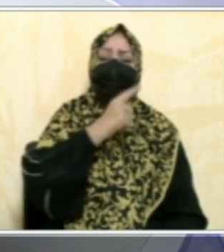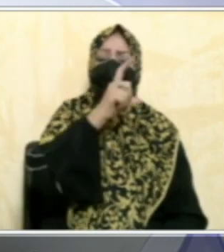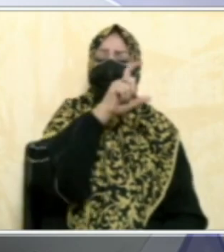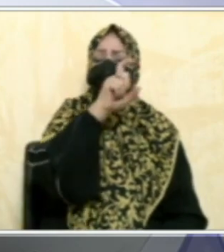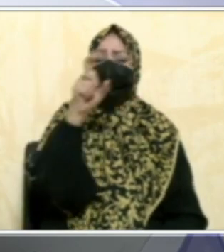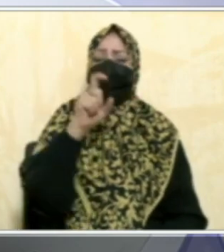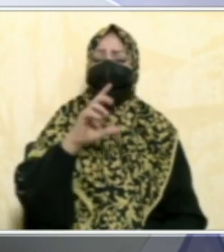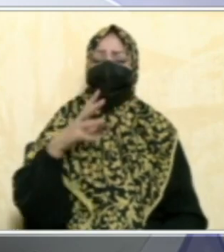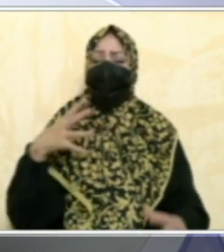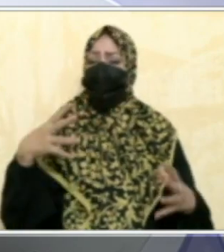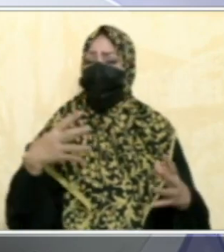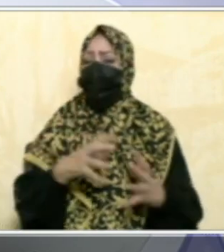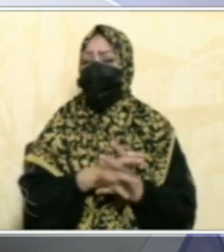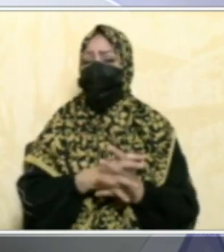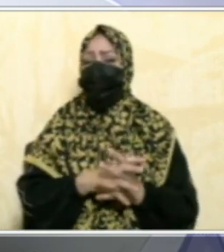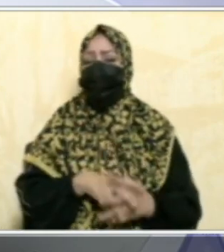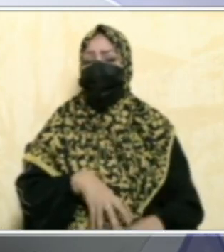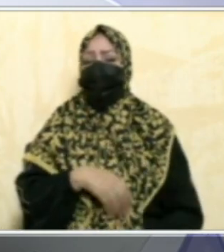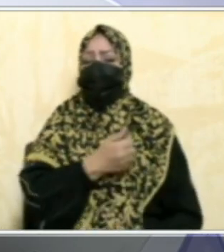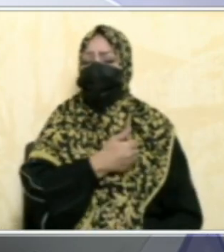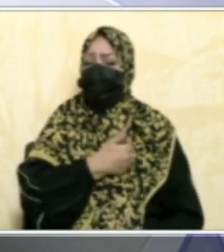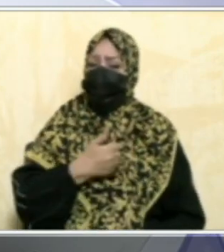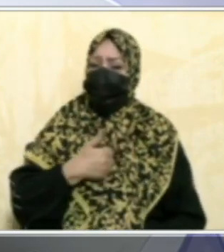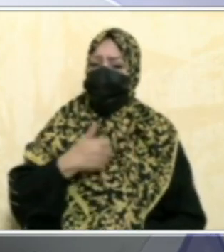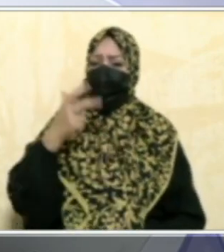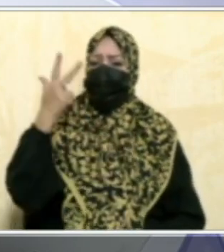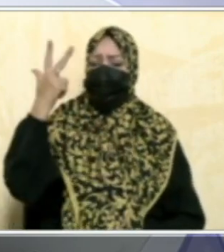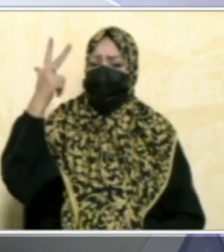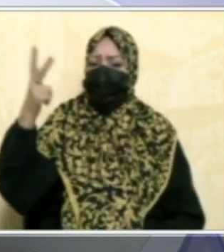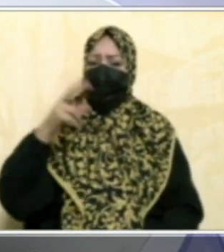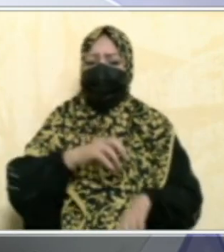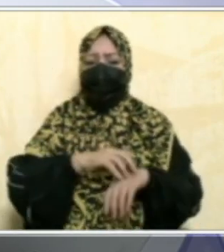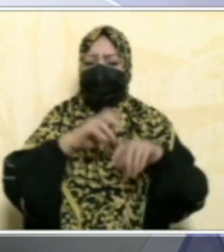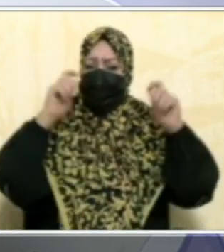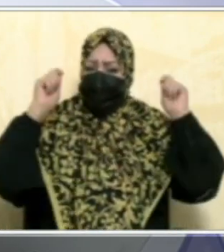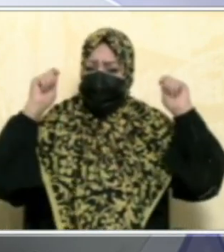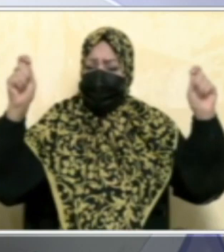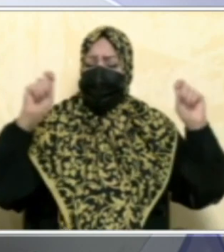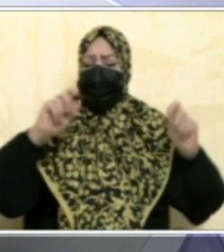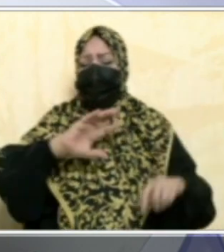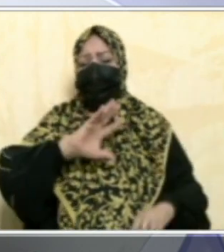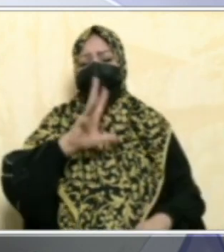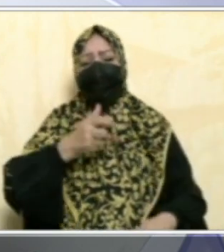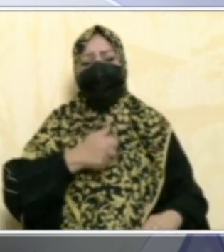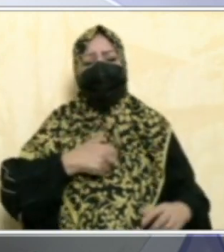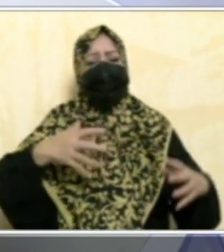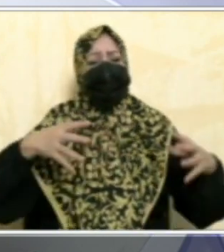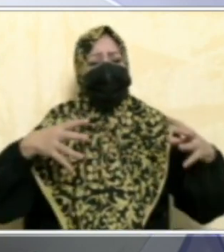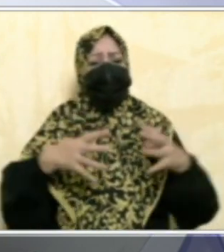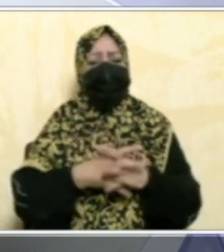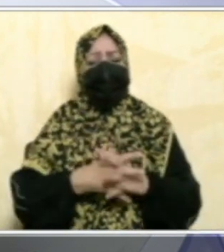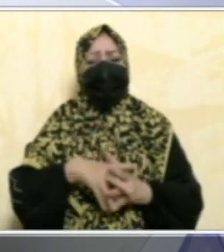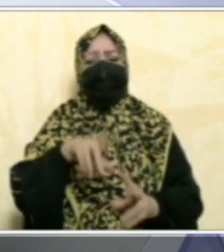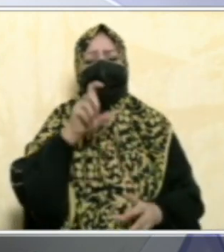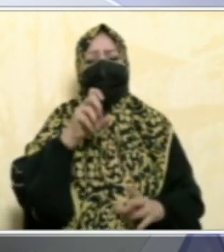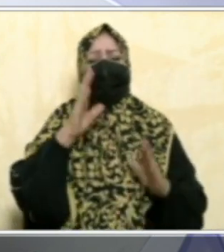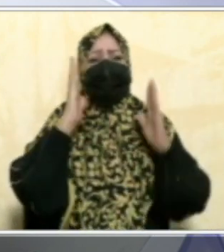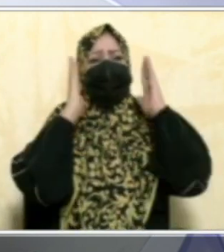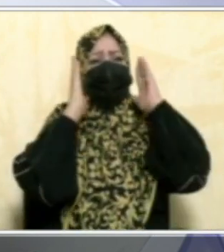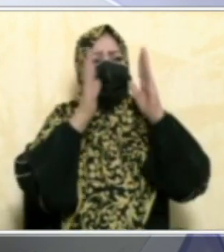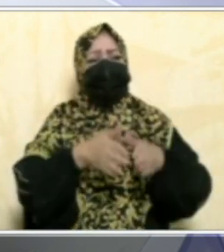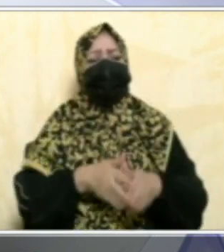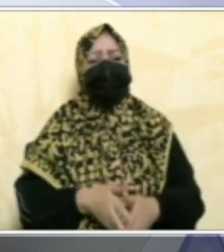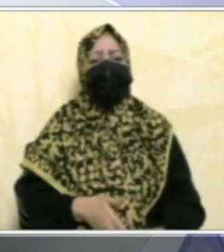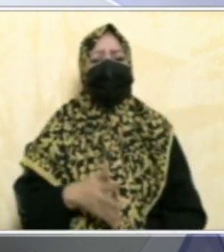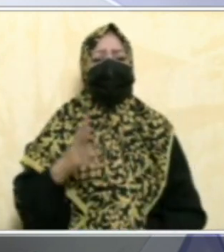قضية الأقصى، يعني أولى القبلتين وثالث الحرمين الشريفين، هذه قضية أرض من